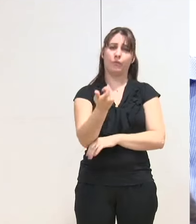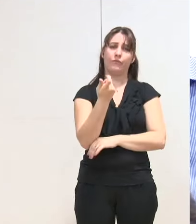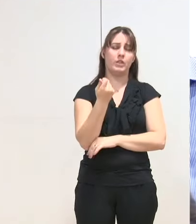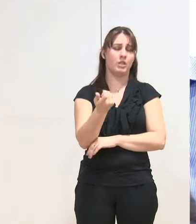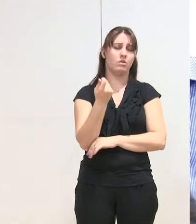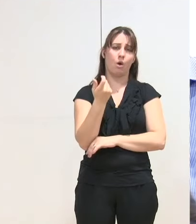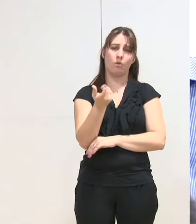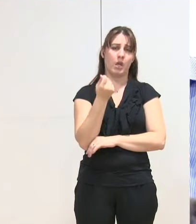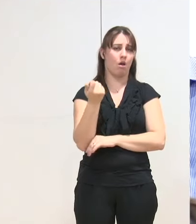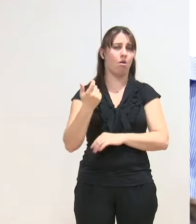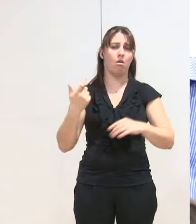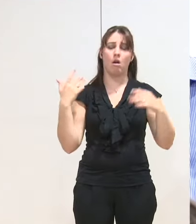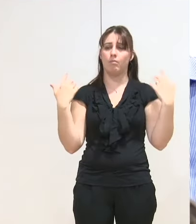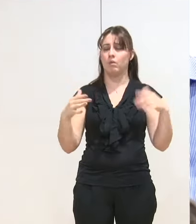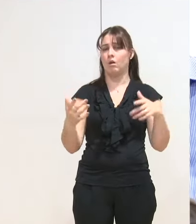particulièrement